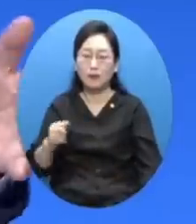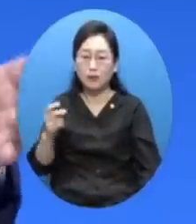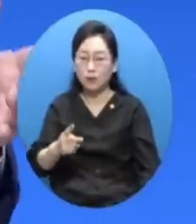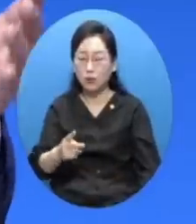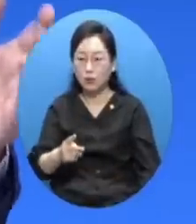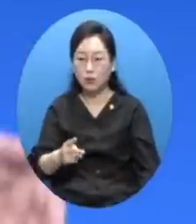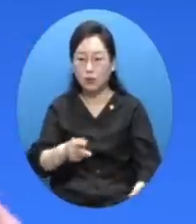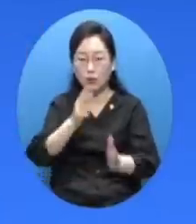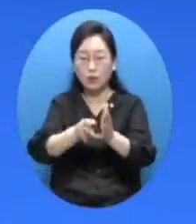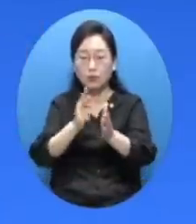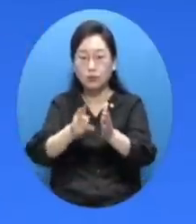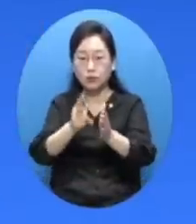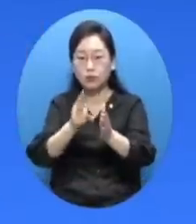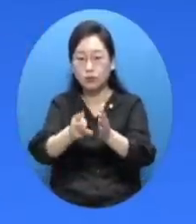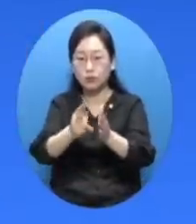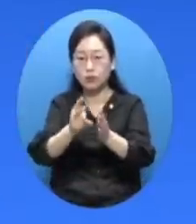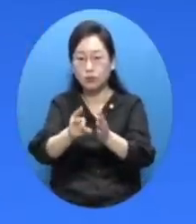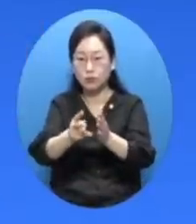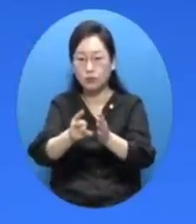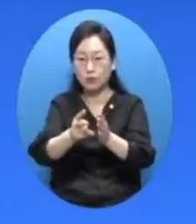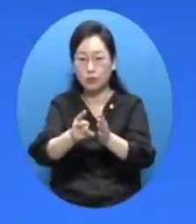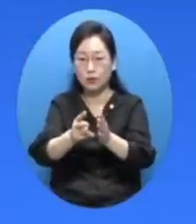기차가 이탈해서 철도가 멈춰서고